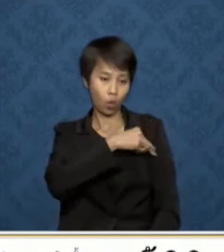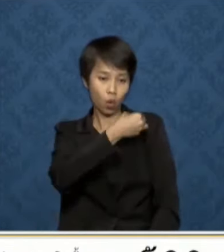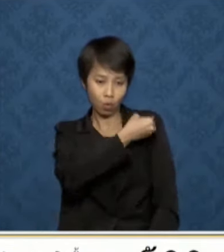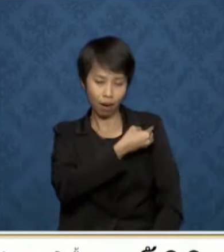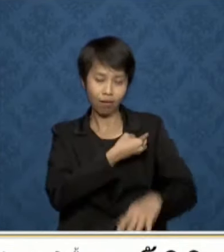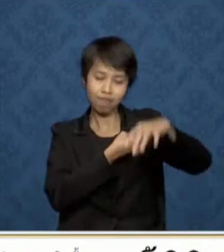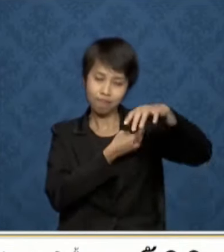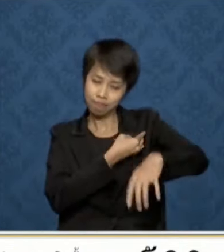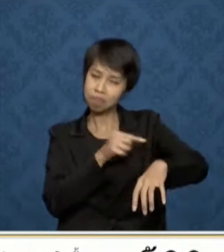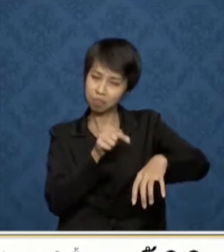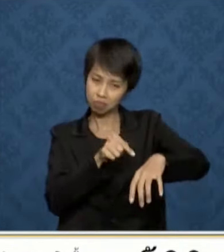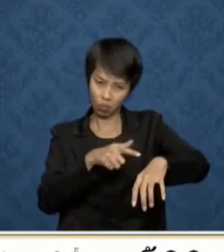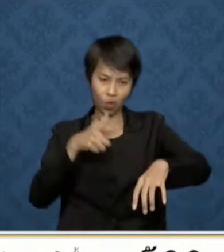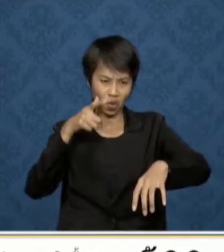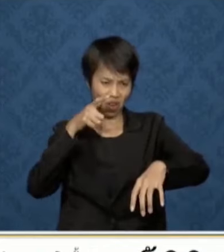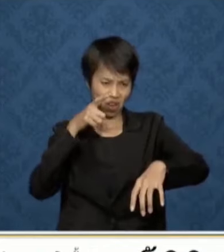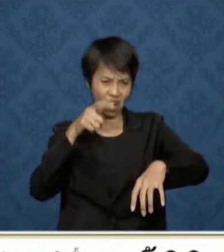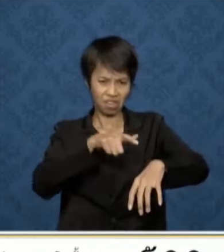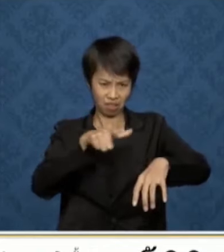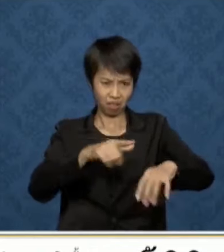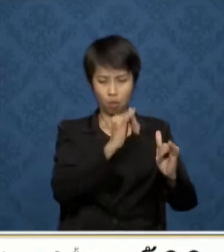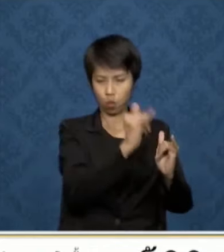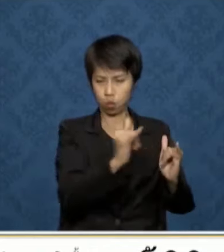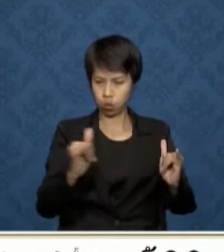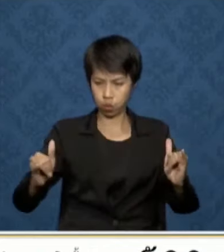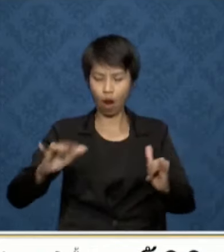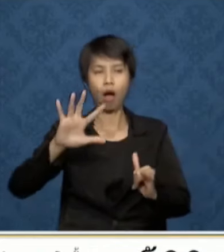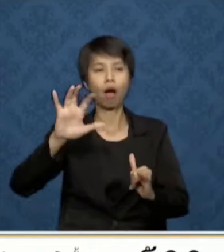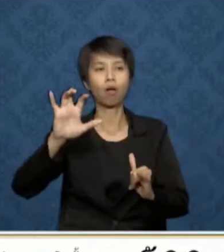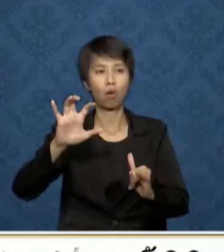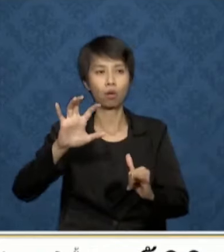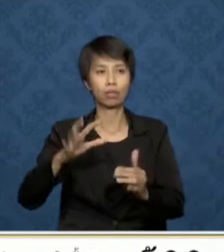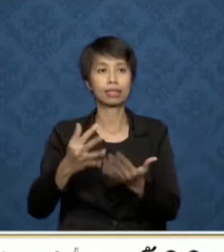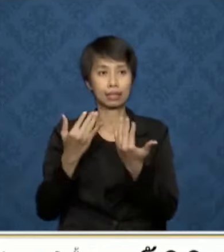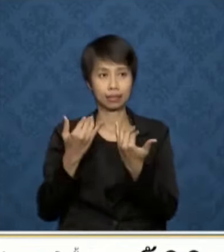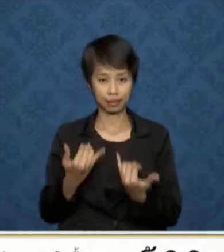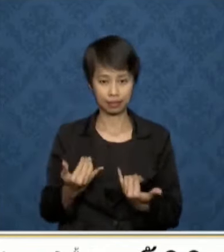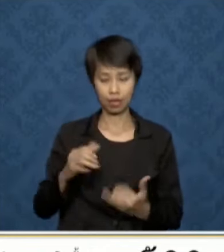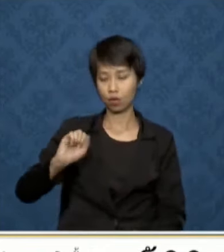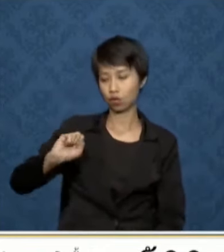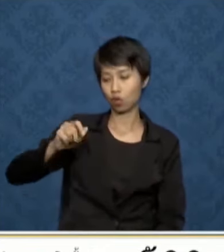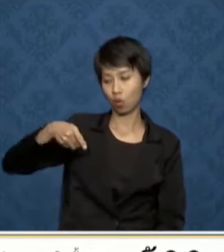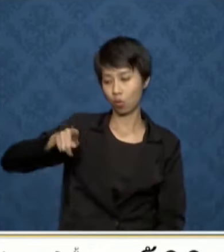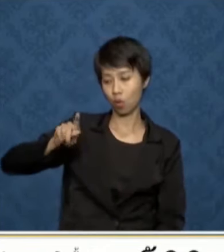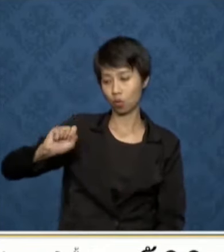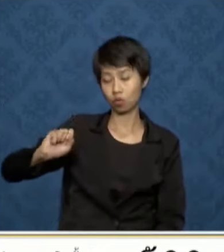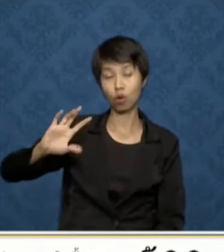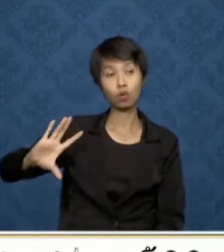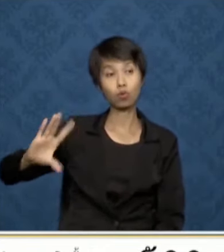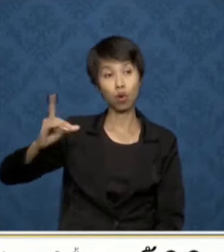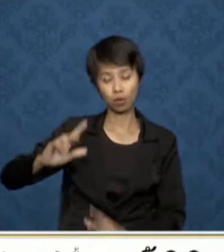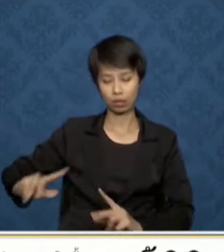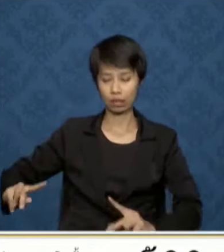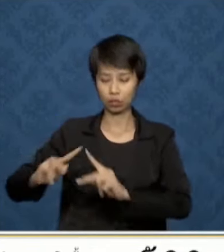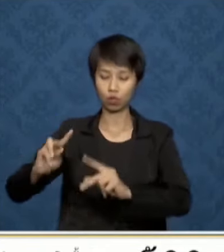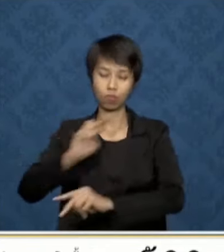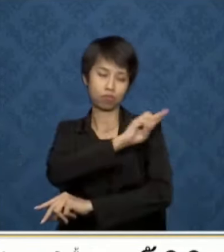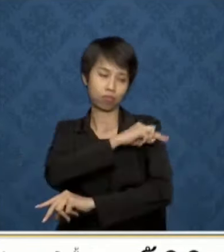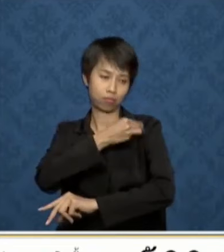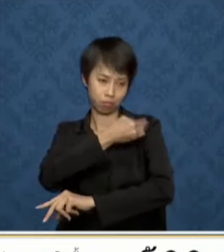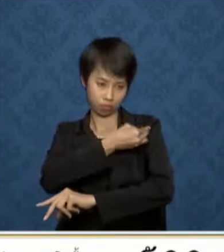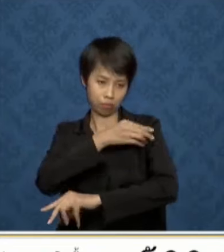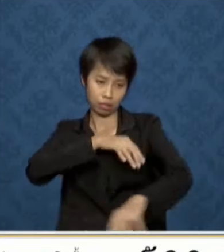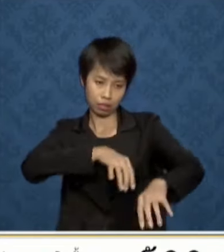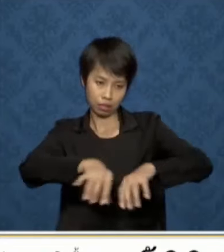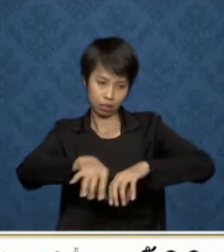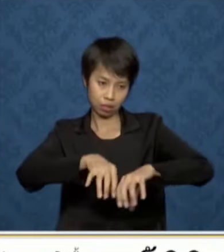ใหญ่เลย 500 เตียง ถดไปครับสอพา สักกสวงสรรสุค จัดให้โพยาบลแชาธั